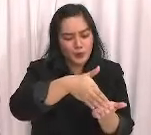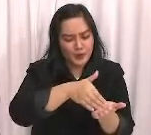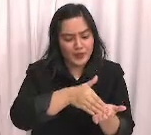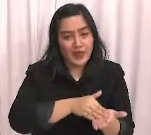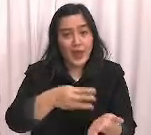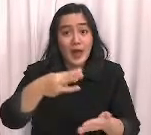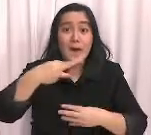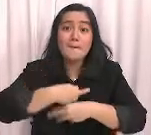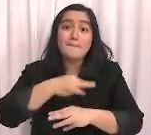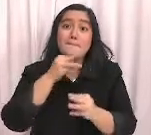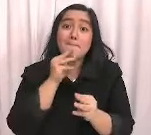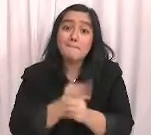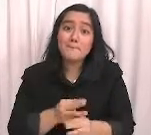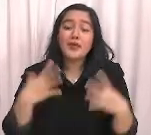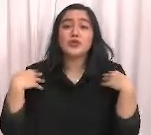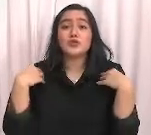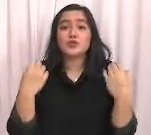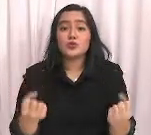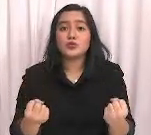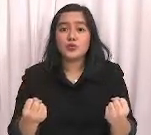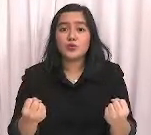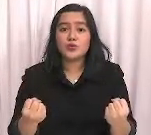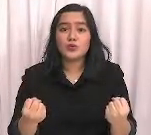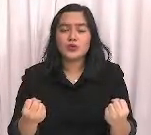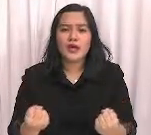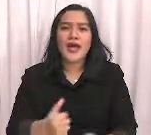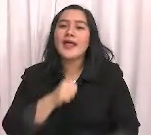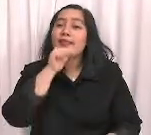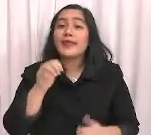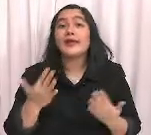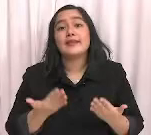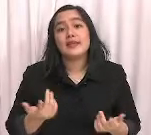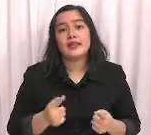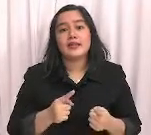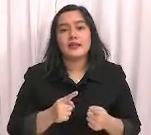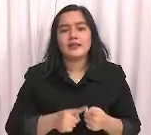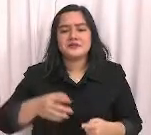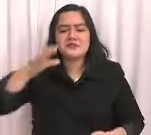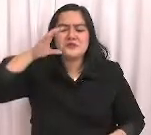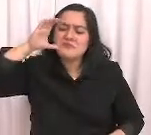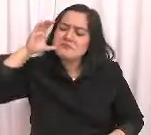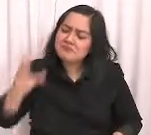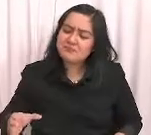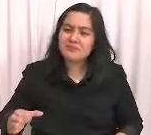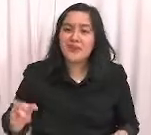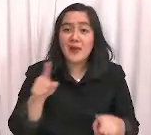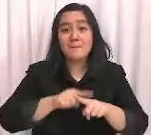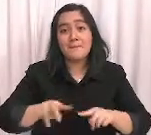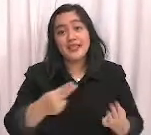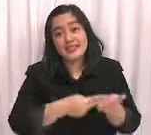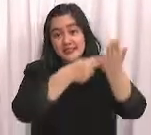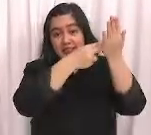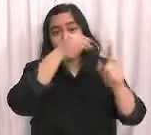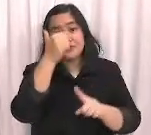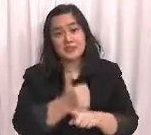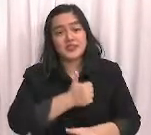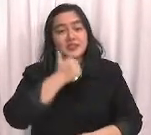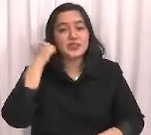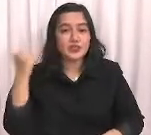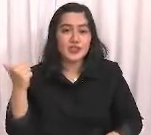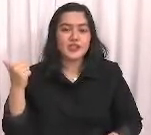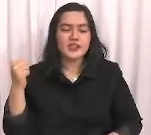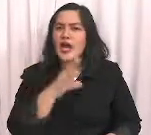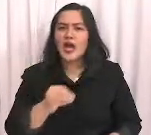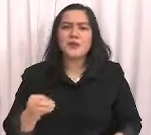Yeah. Amen. Hindi Amen. Ho tayo nandito para mangundi na. Yeah. Nandito tayo para magtulungan. At anumang kahinaan natin, palakasin